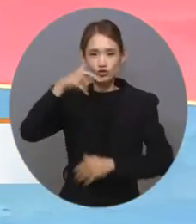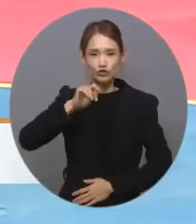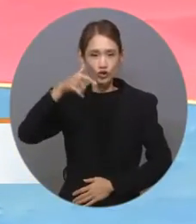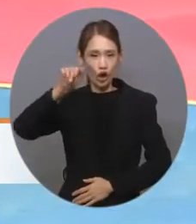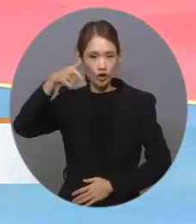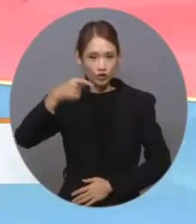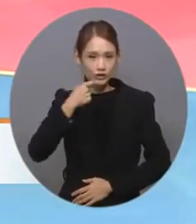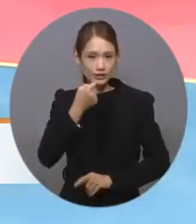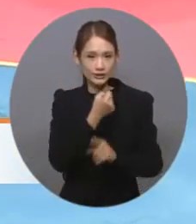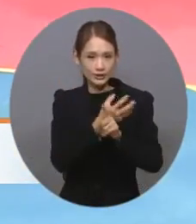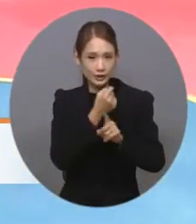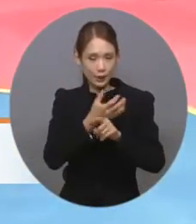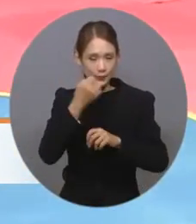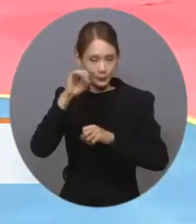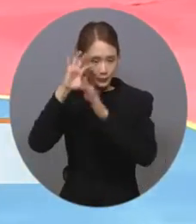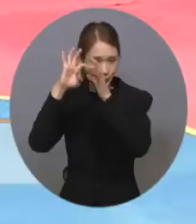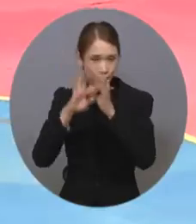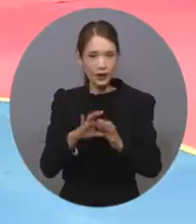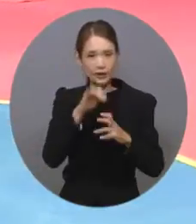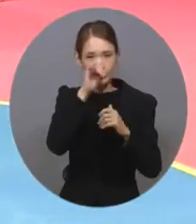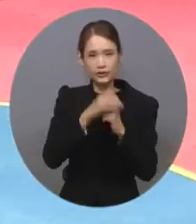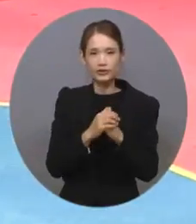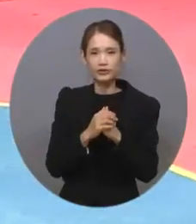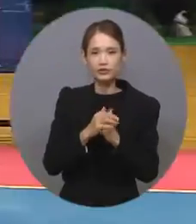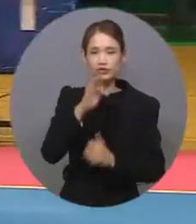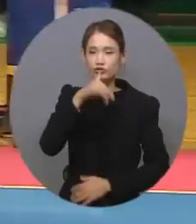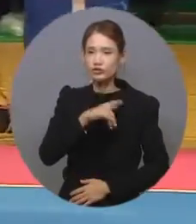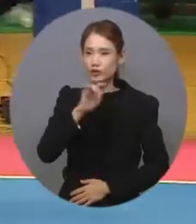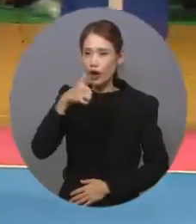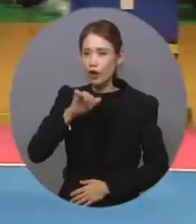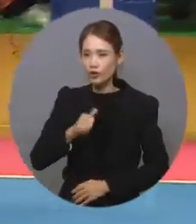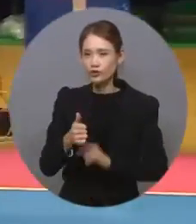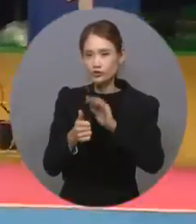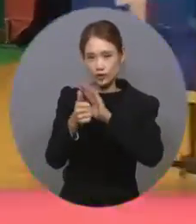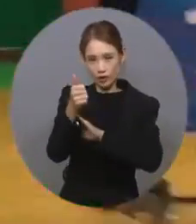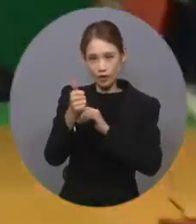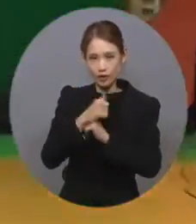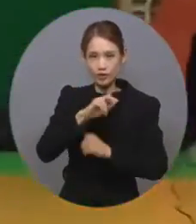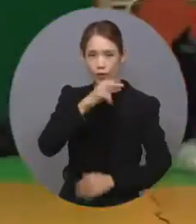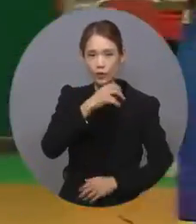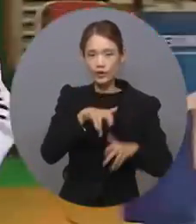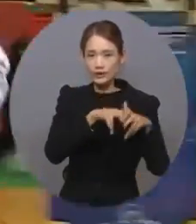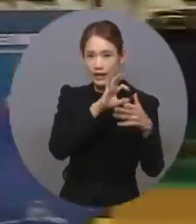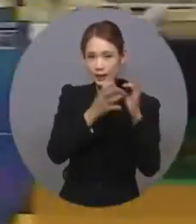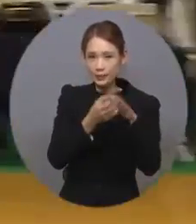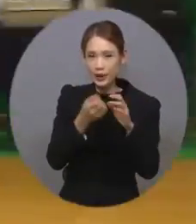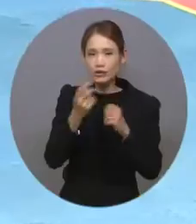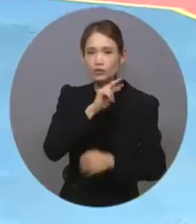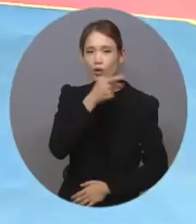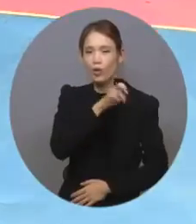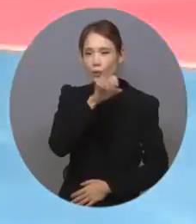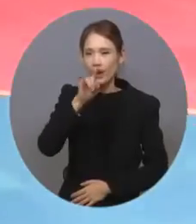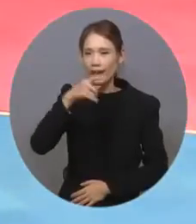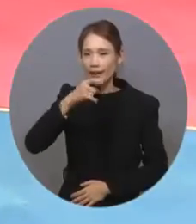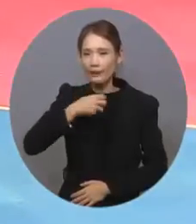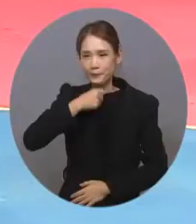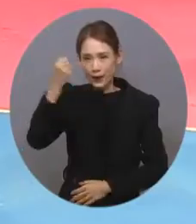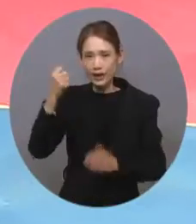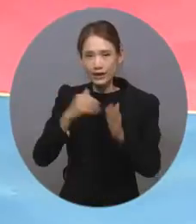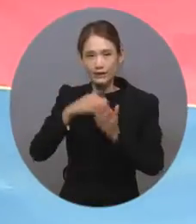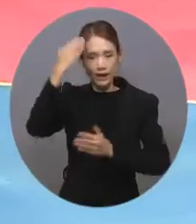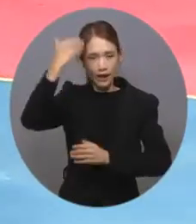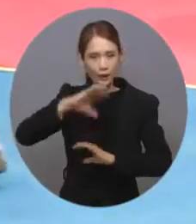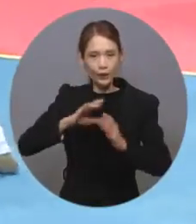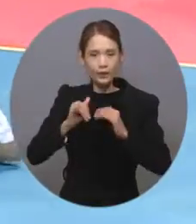금빛 발차기도 이어졌습니다. 주정우 선수는 지난 도쿄 패럴림픽에서 동메달을 따내며 태권도 종주국의